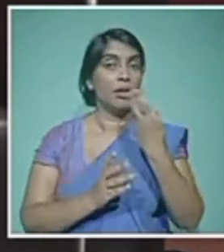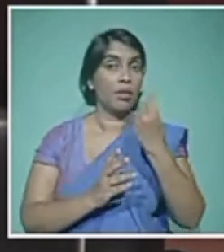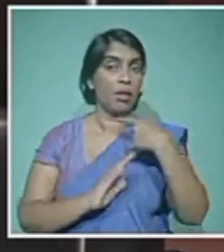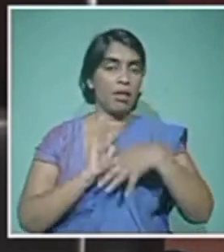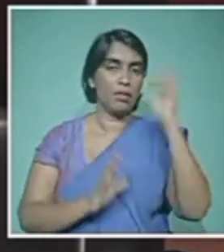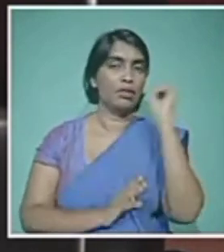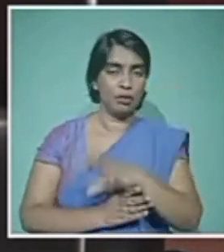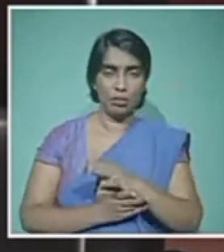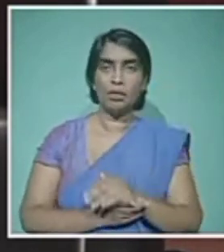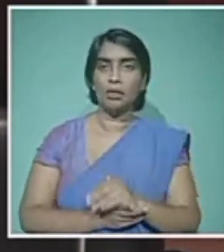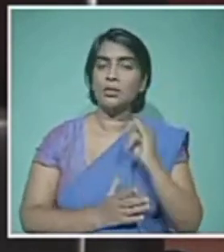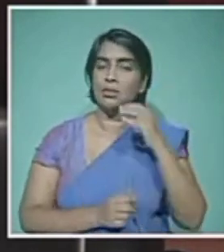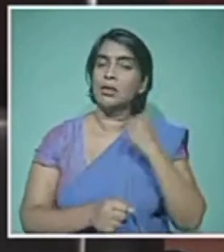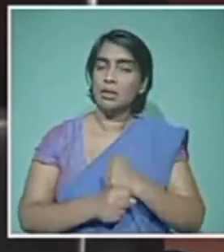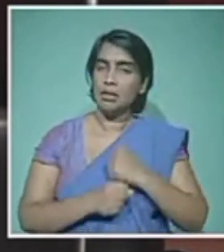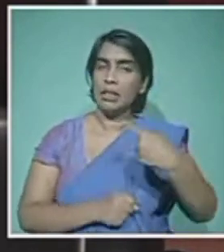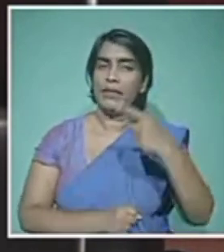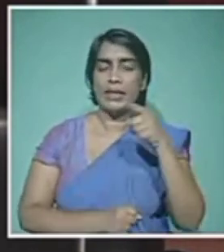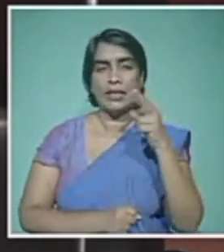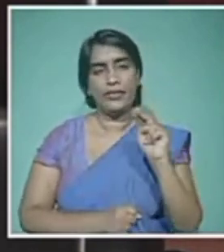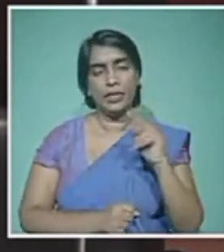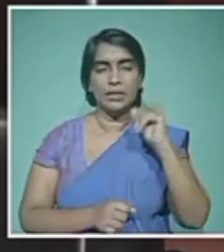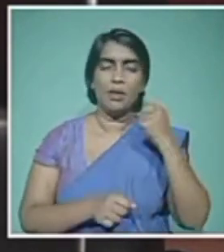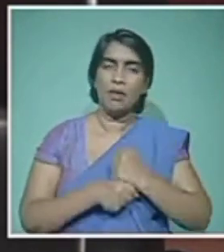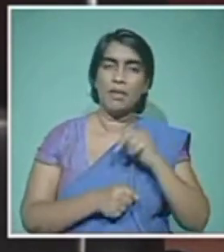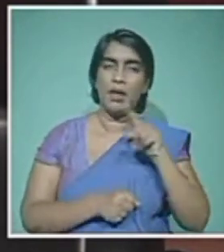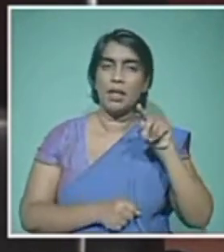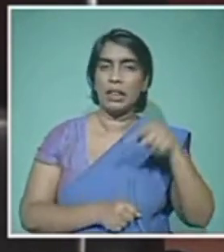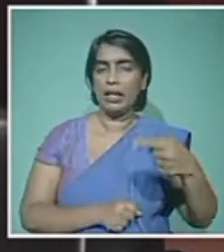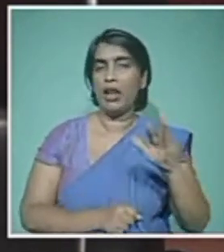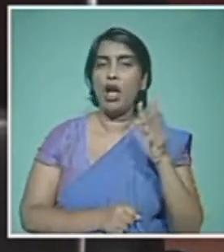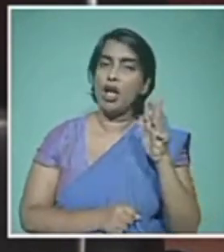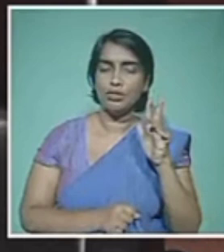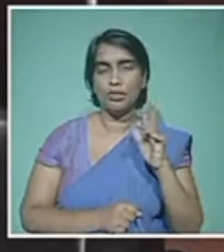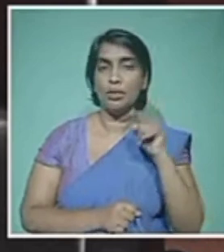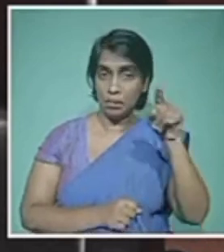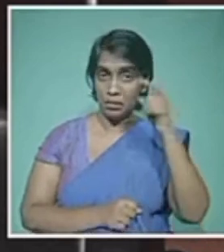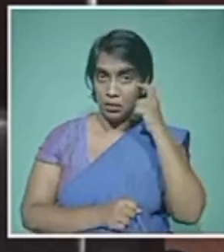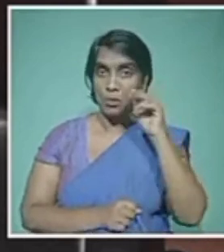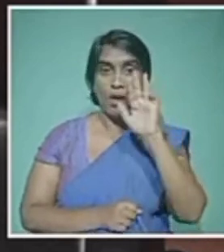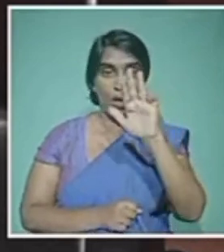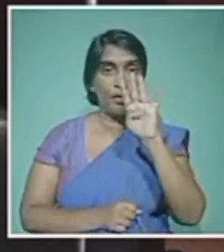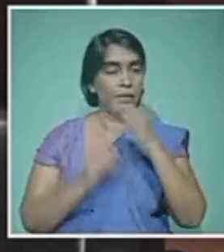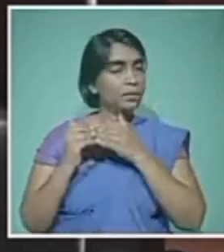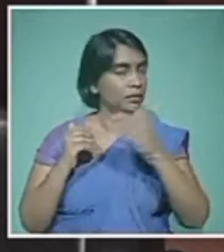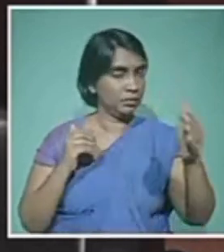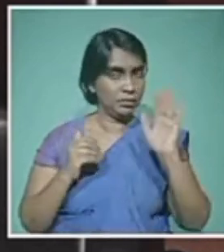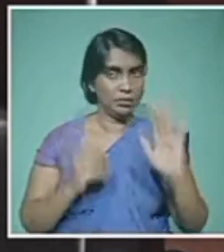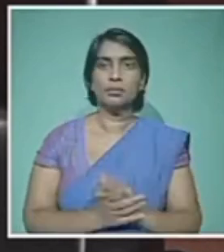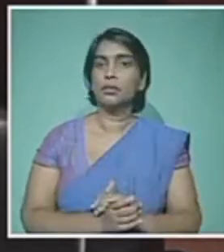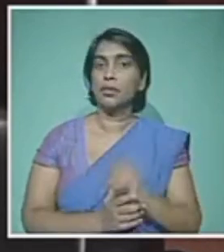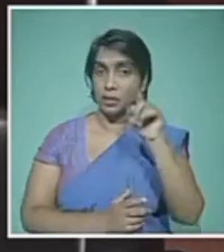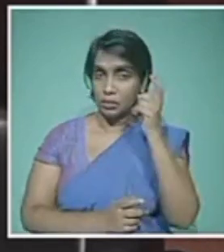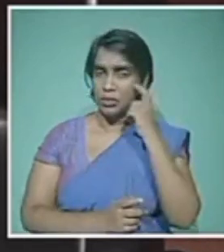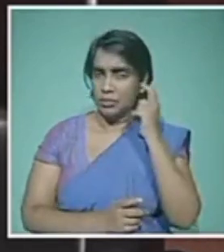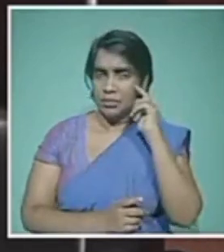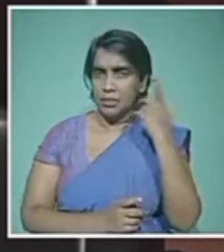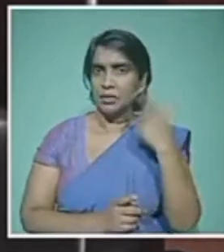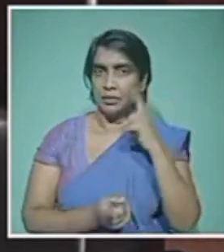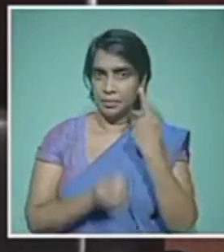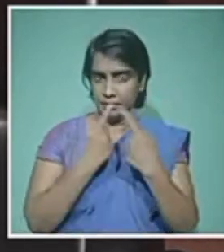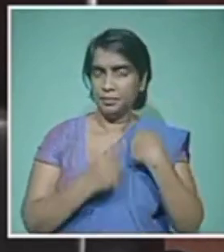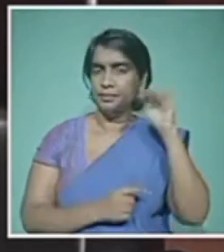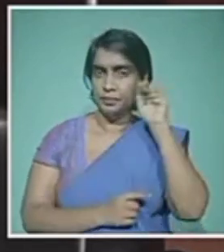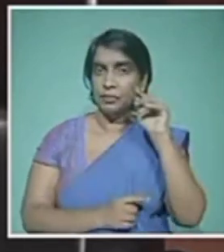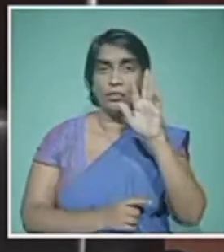ඕන සමහර ආණ්ඩු දින 120යි සමහර ආණ්ඩු දින 80යි එහෙම ගේන්න ඕන ඔබතුමා දන්නවද 94 ඉඳලා ඔබතුමා දන්නවද මම දන්නේ මම රිසර්ච් එකේ මේක